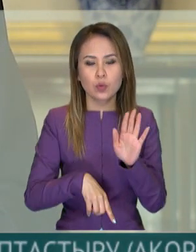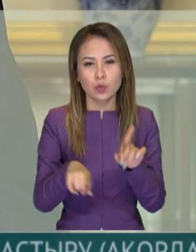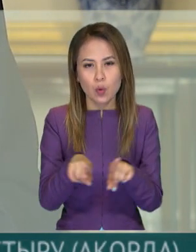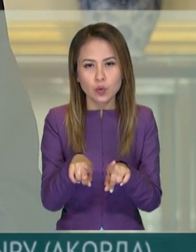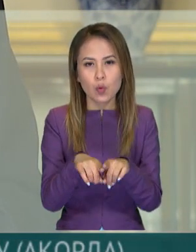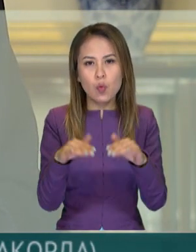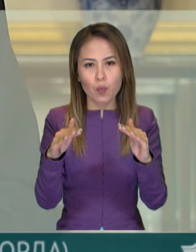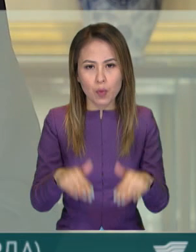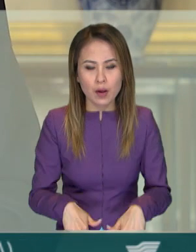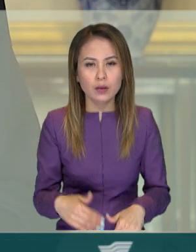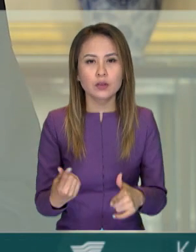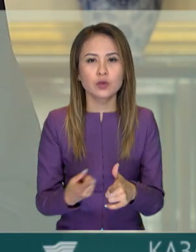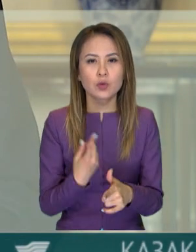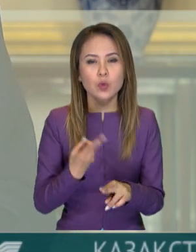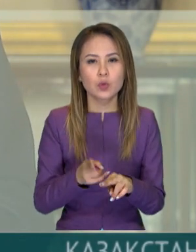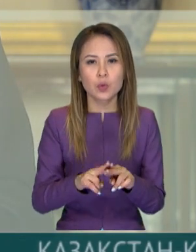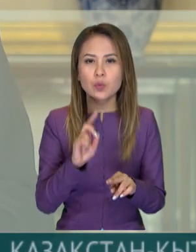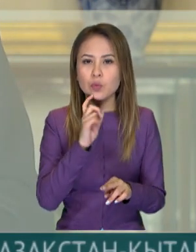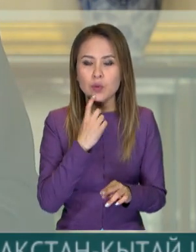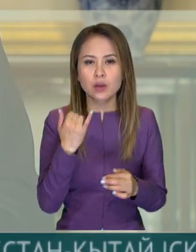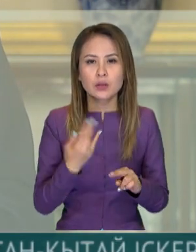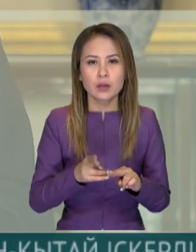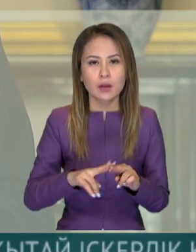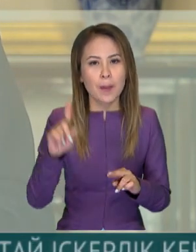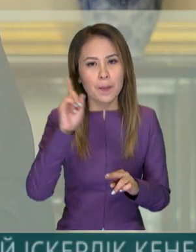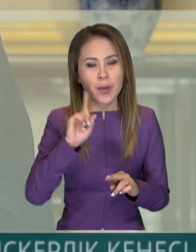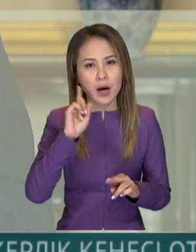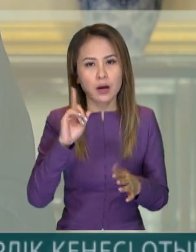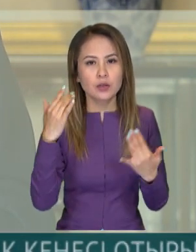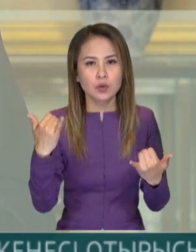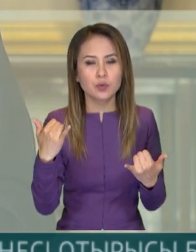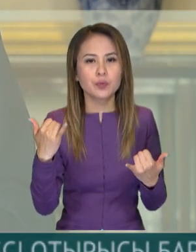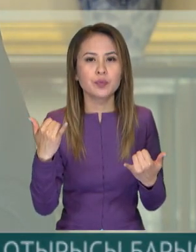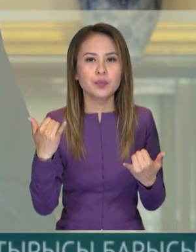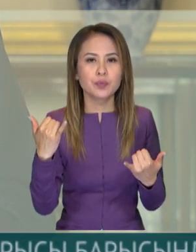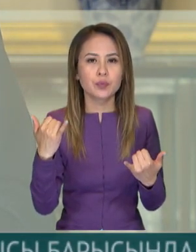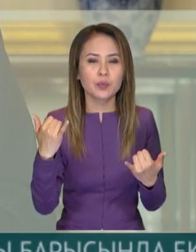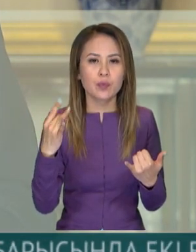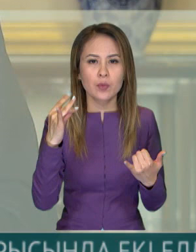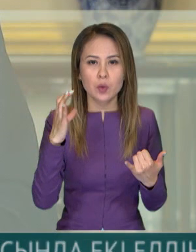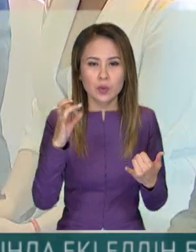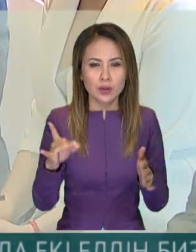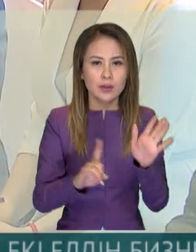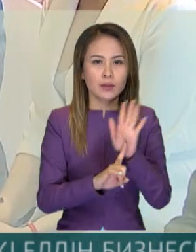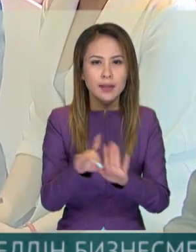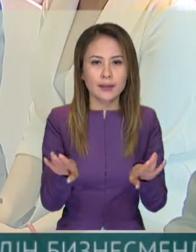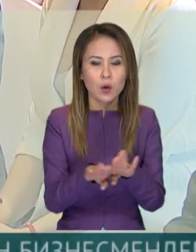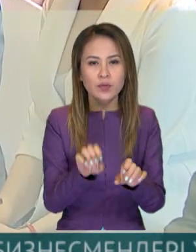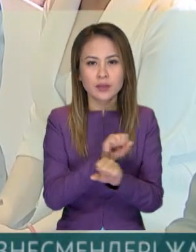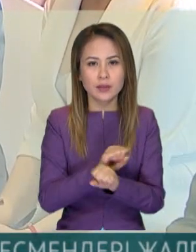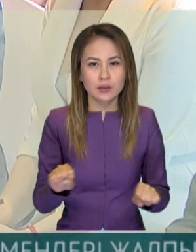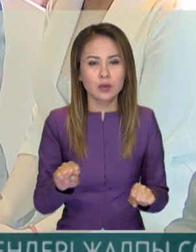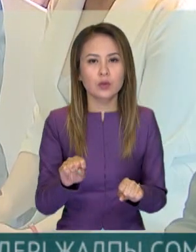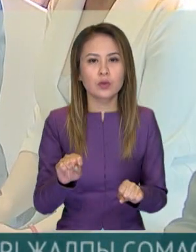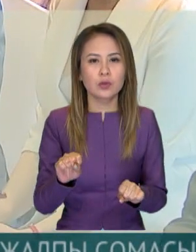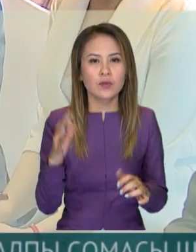на все виды трудных. Поэтому нам надеяться на эти вот наши ресурсы недр нельзя. Поэтому надо очень